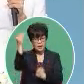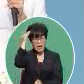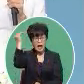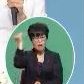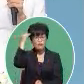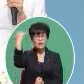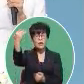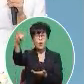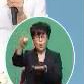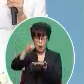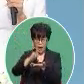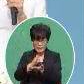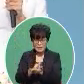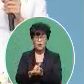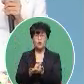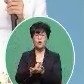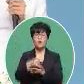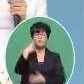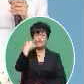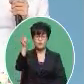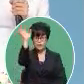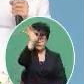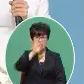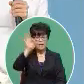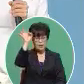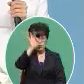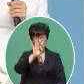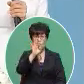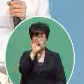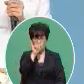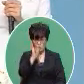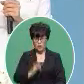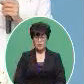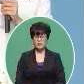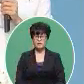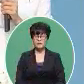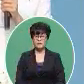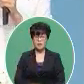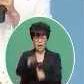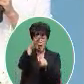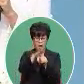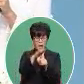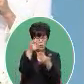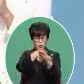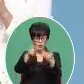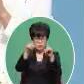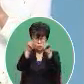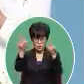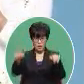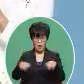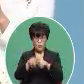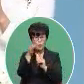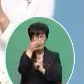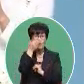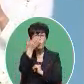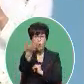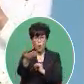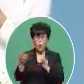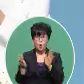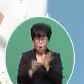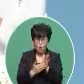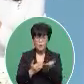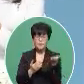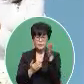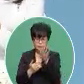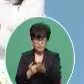이렇게 애타게 찾고 있는 건데요 4 예 아 동기로 카드를 저희가 잠시 봤는데 쉐이